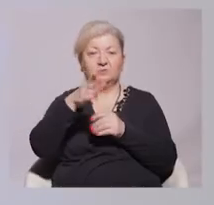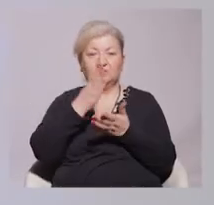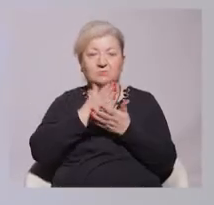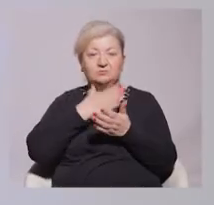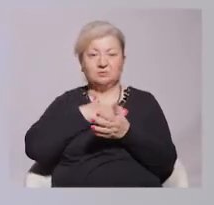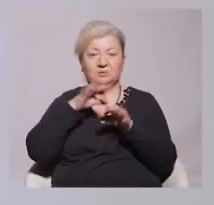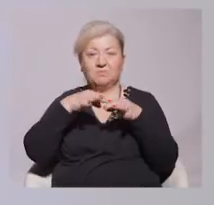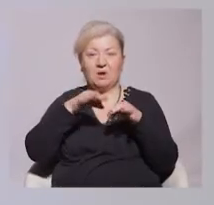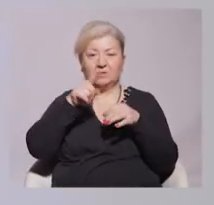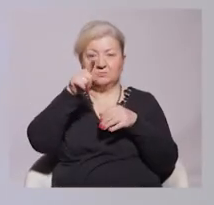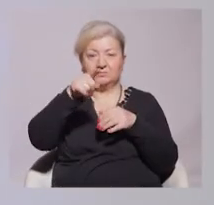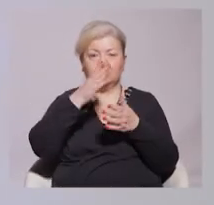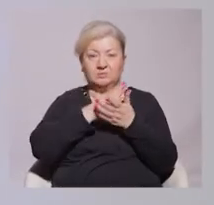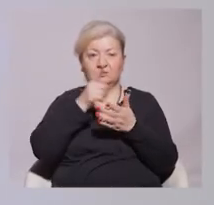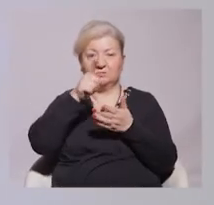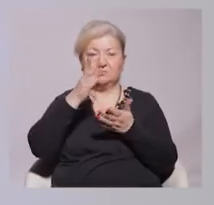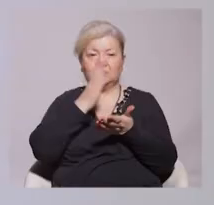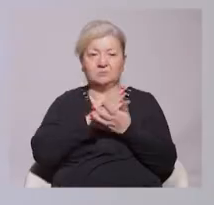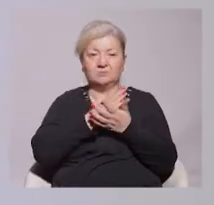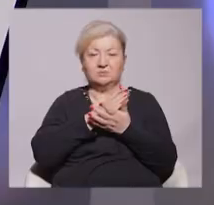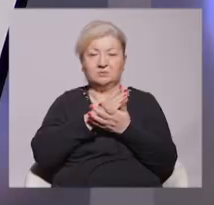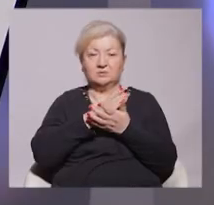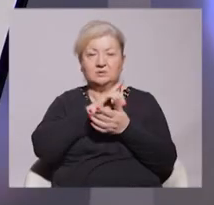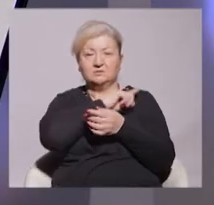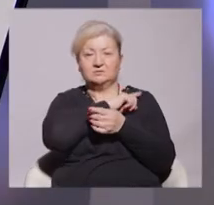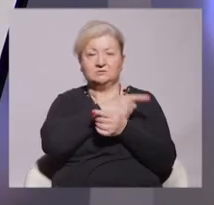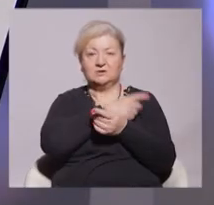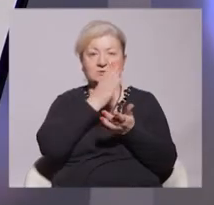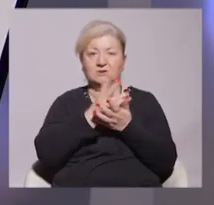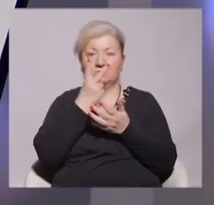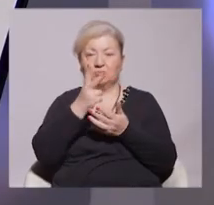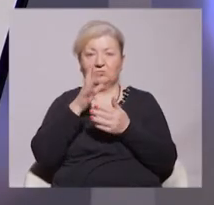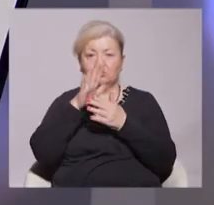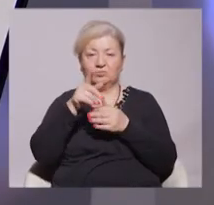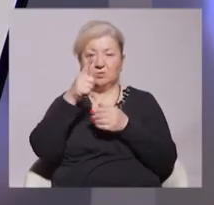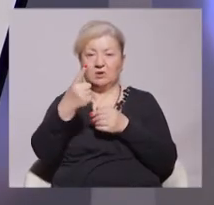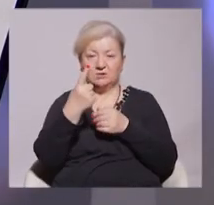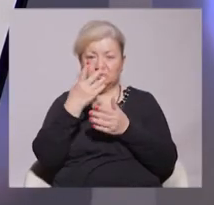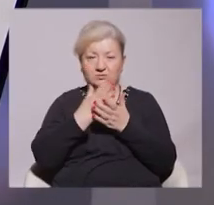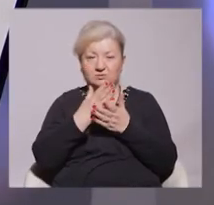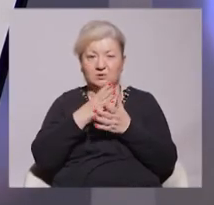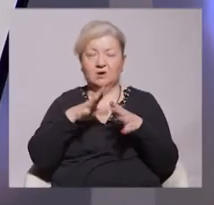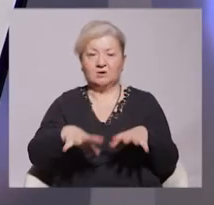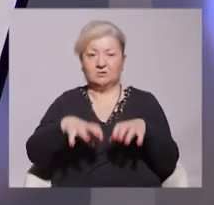ჩვენი მანქანა, ხო? მასე მოქმედებს, წესით ორი ძალა უნდა მოქმედებდეს, ხო? ერთი არის, რა თქმა